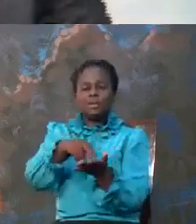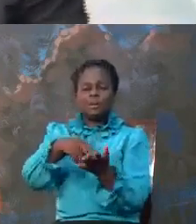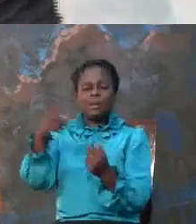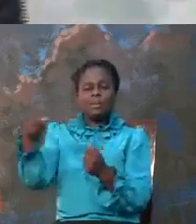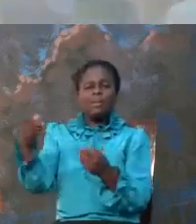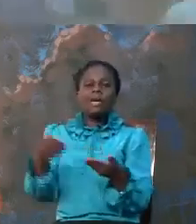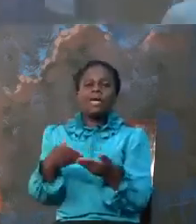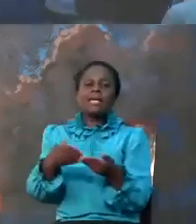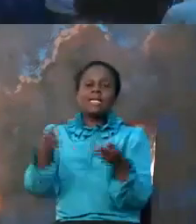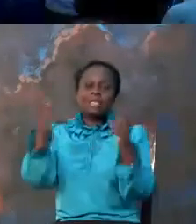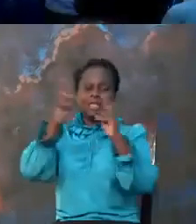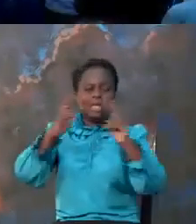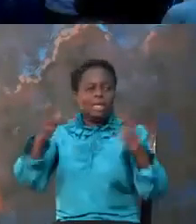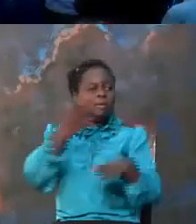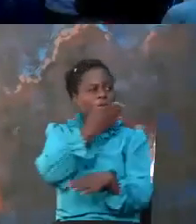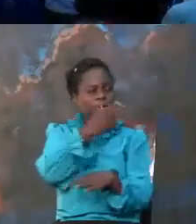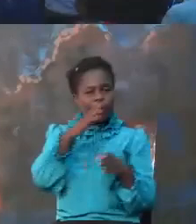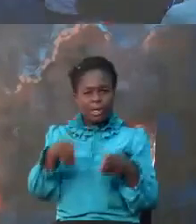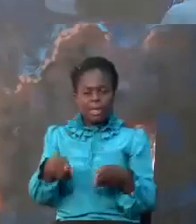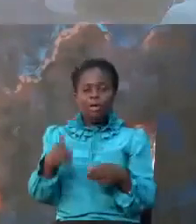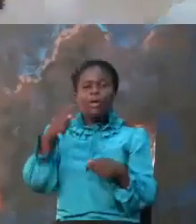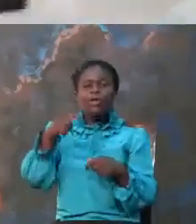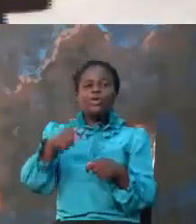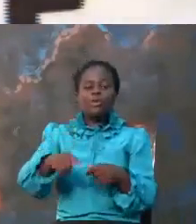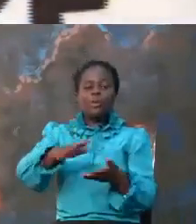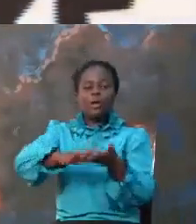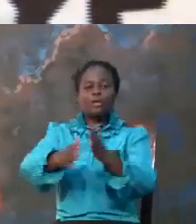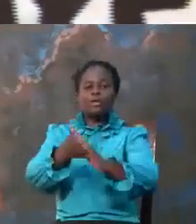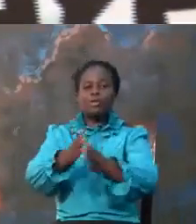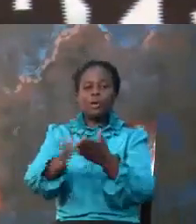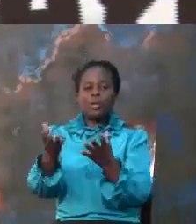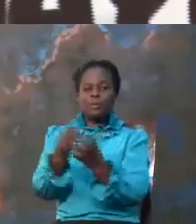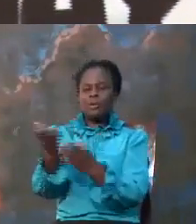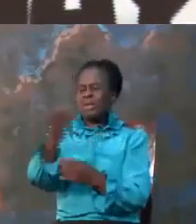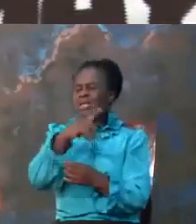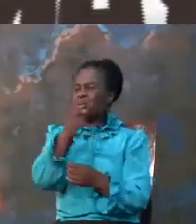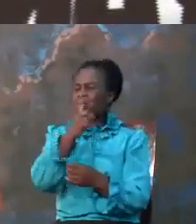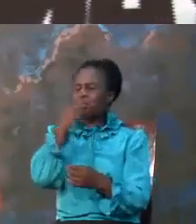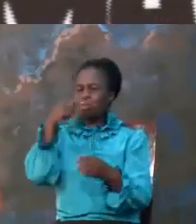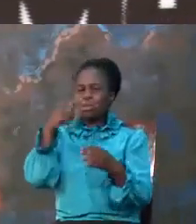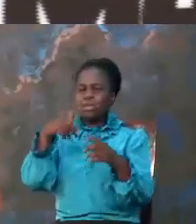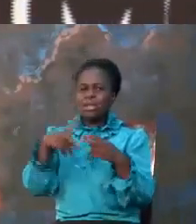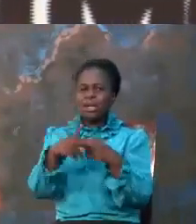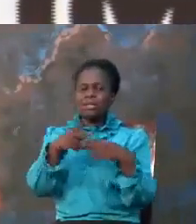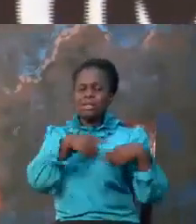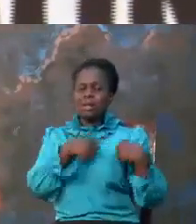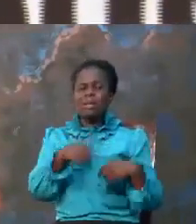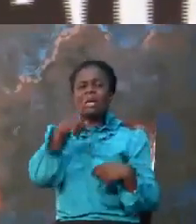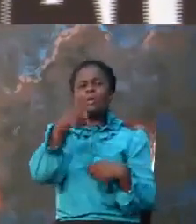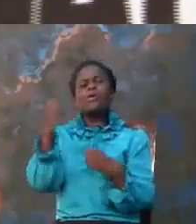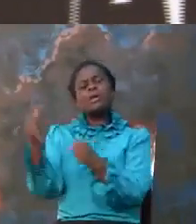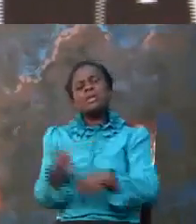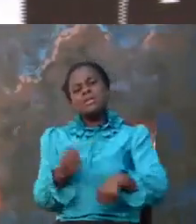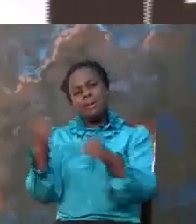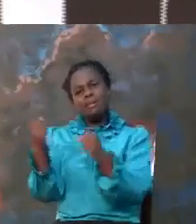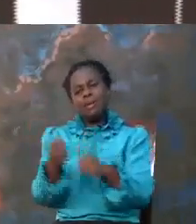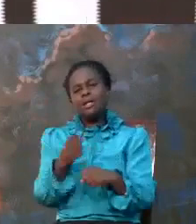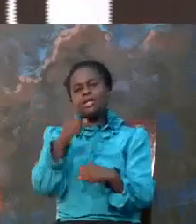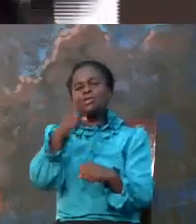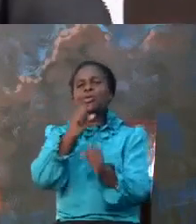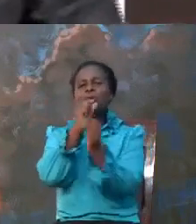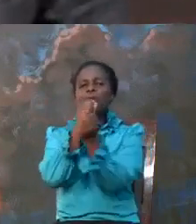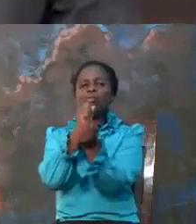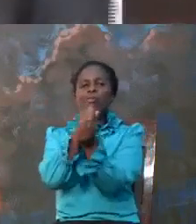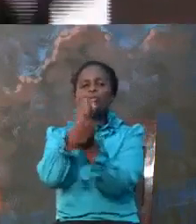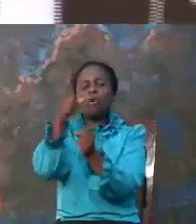rehema jioni ya leo. Yuko anayechukuana nasi. Usikate tamaa. Hata kama ni jambazi, popote pale wewe ni mfungwa,